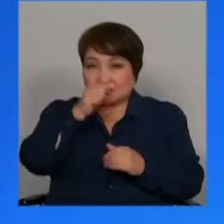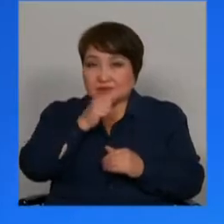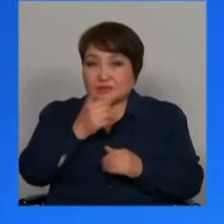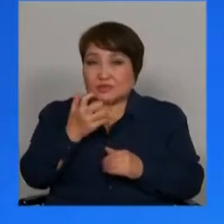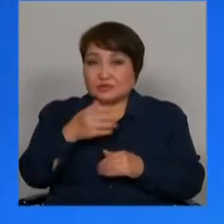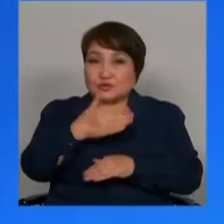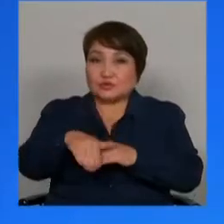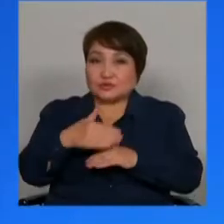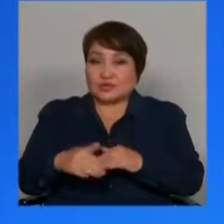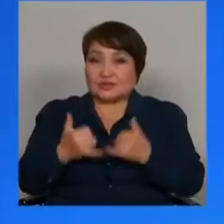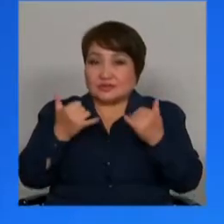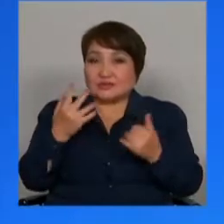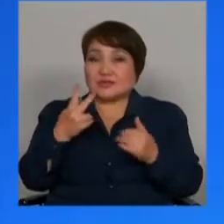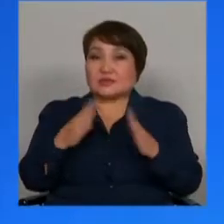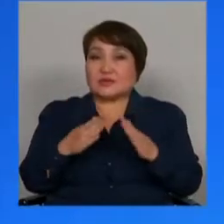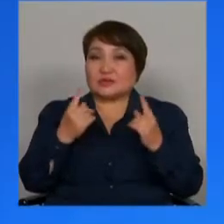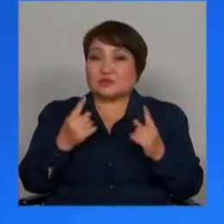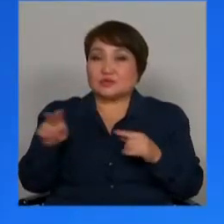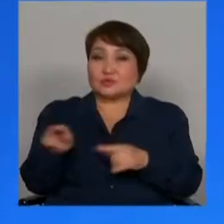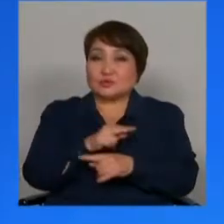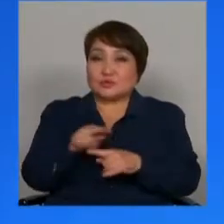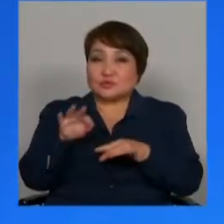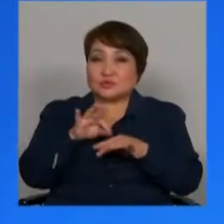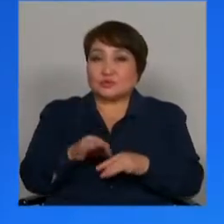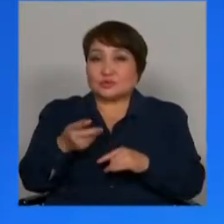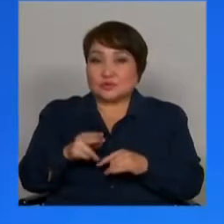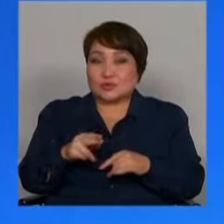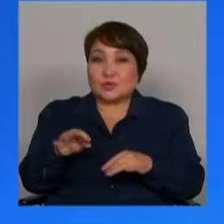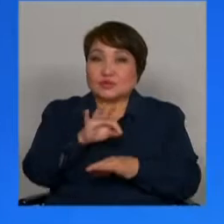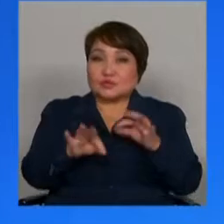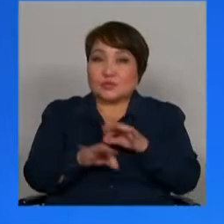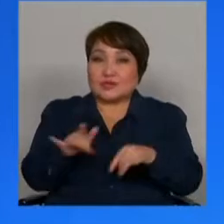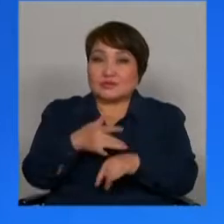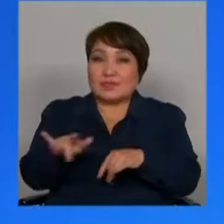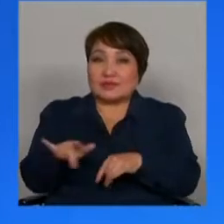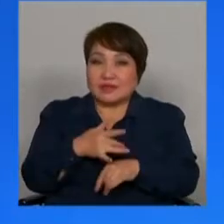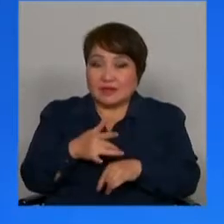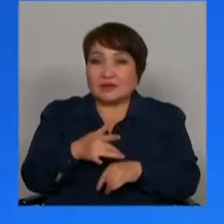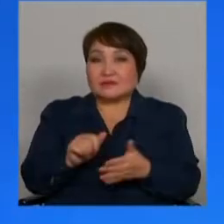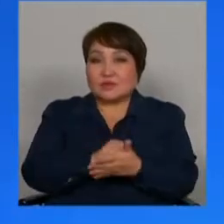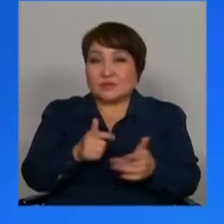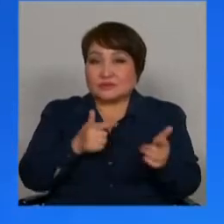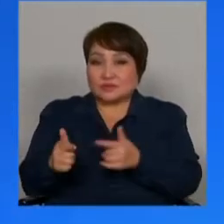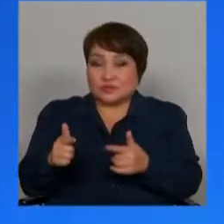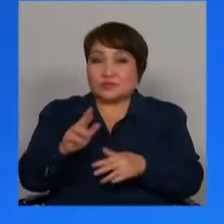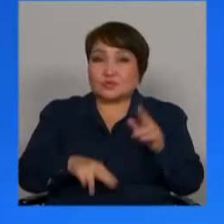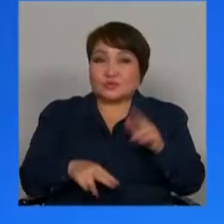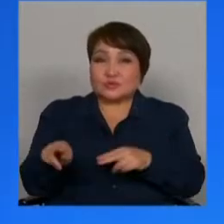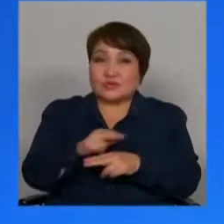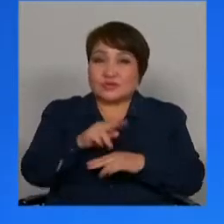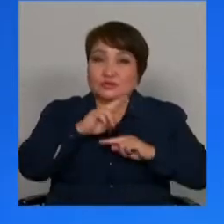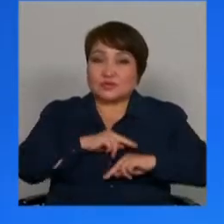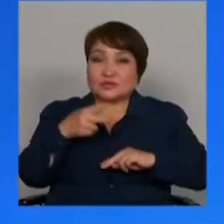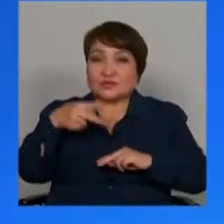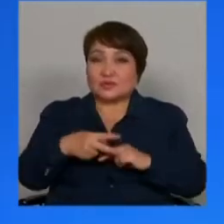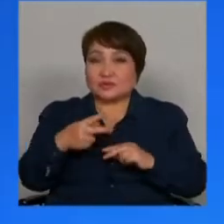арналған 2 ғимаратқа күрделі жөндеу жүргізу үшін жобалық сметалық құжаттаманы әзірлеу басталды. Құрылыс монтаж жұмыстарын 2023